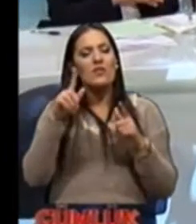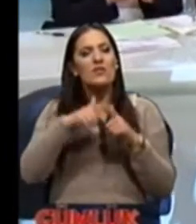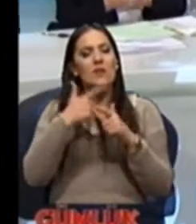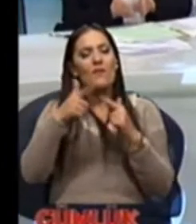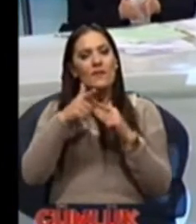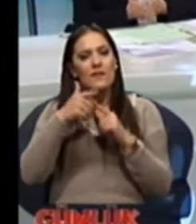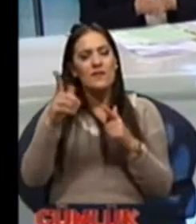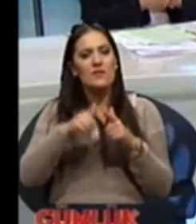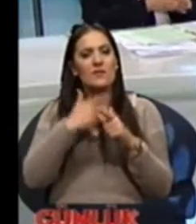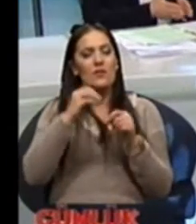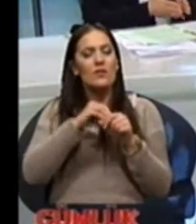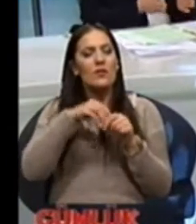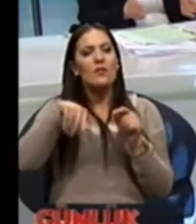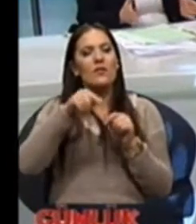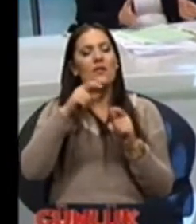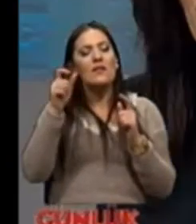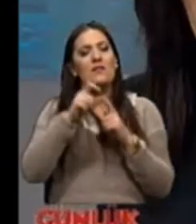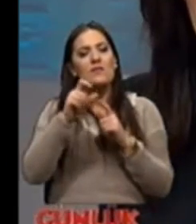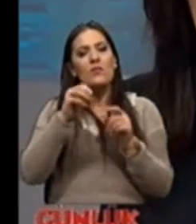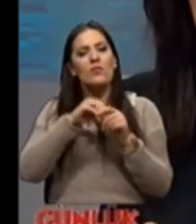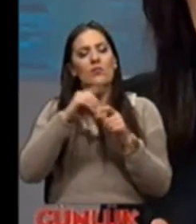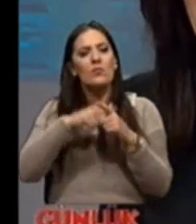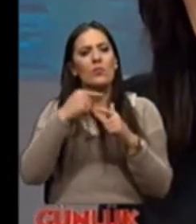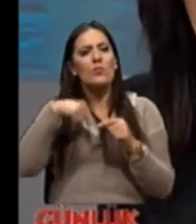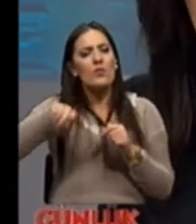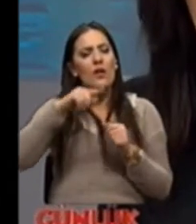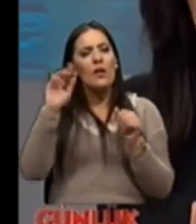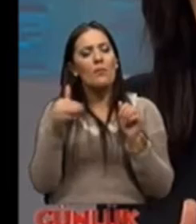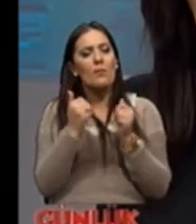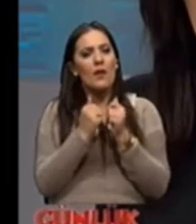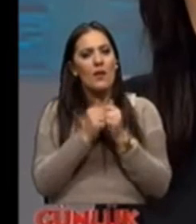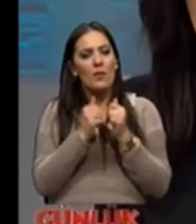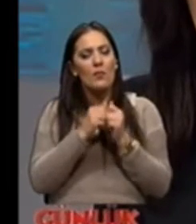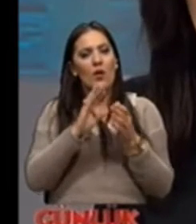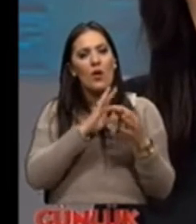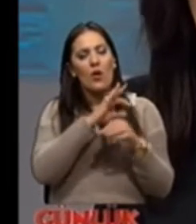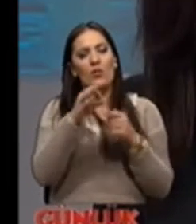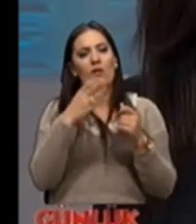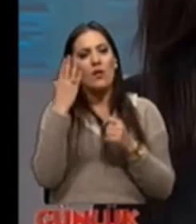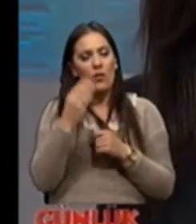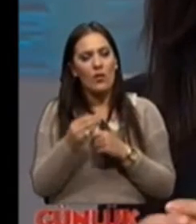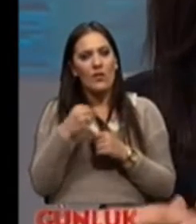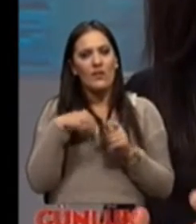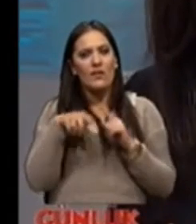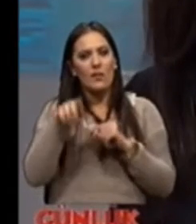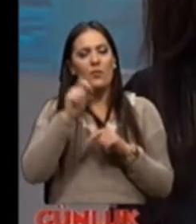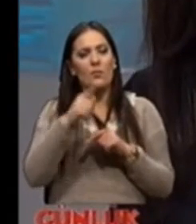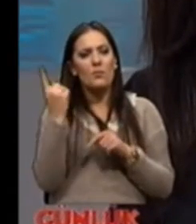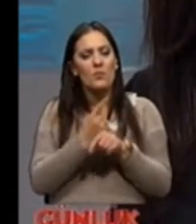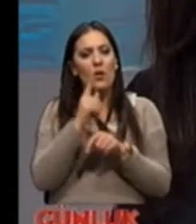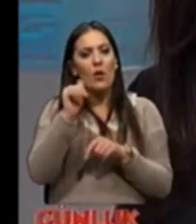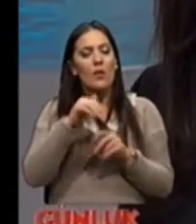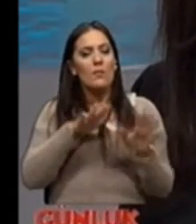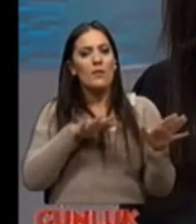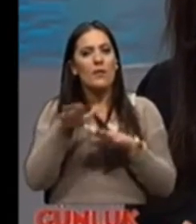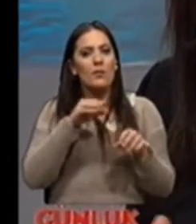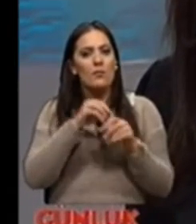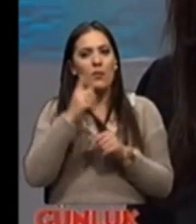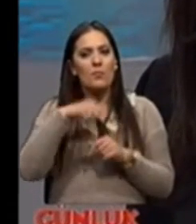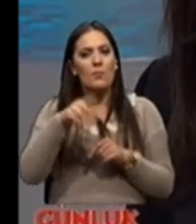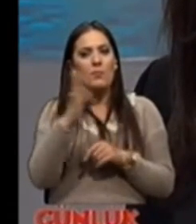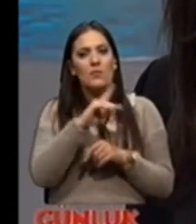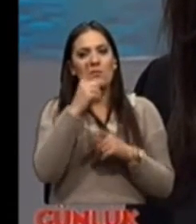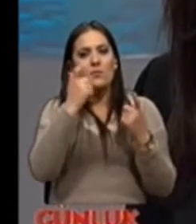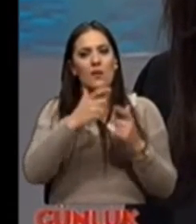jeodeziciler, sismologlar, jeomorfologlar, bunlar hep beraber koordineli bir şekilde takip. Bir de önemli depremler. Yani başka bir yerde olan bir